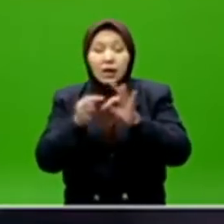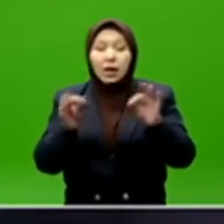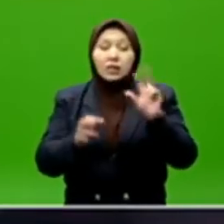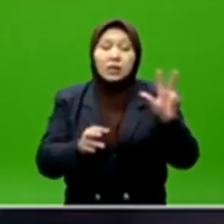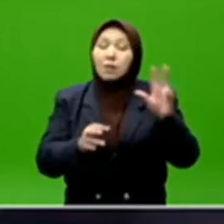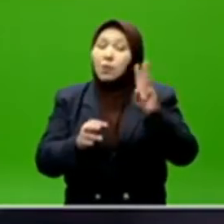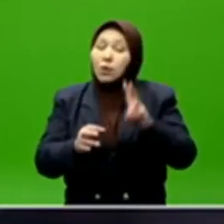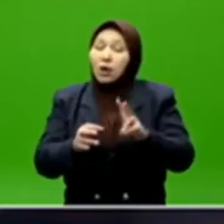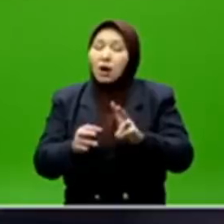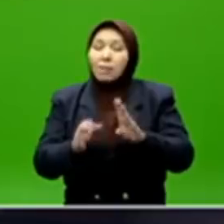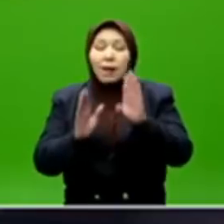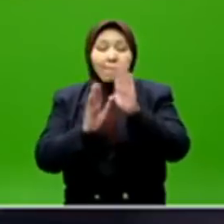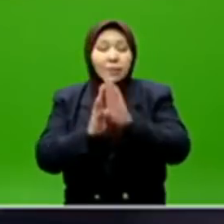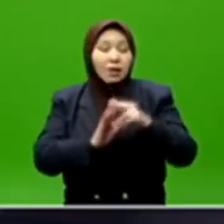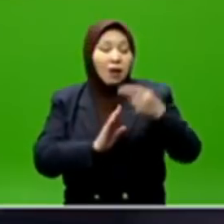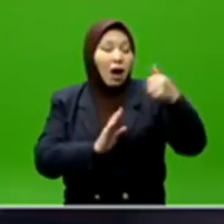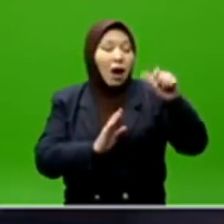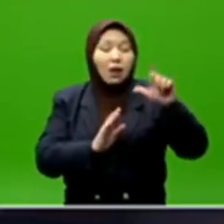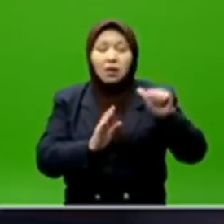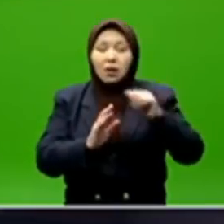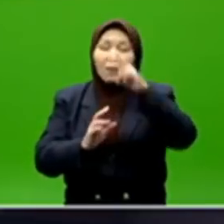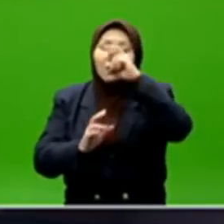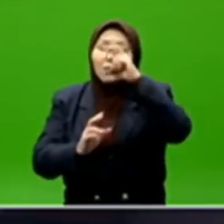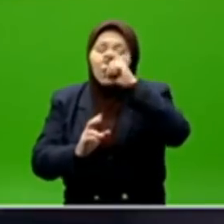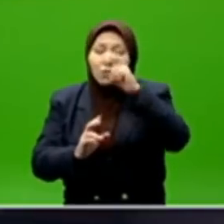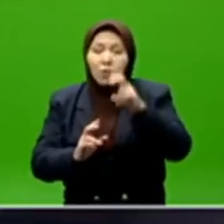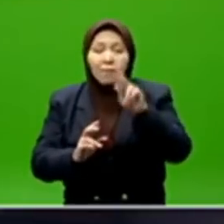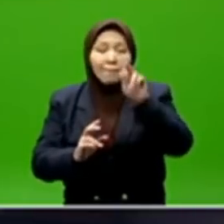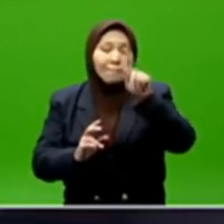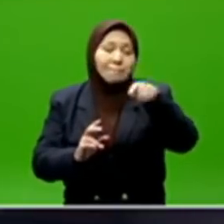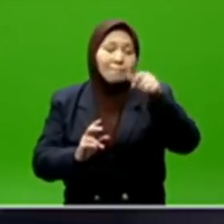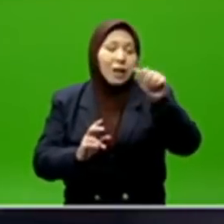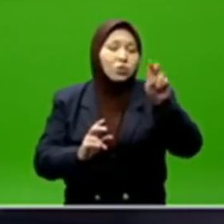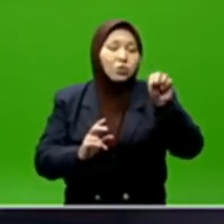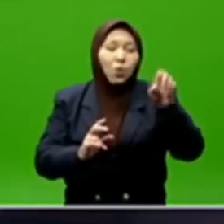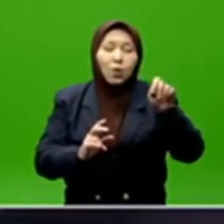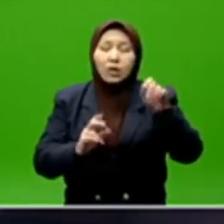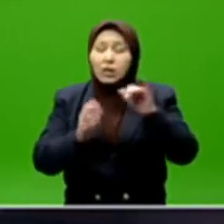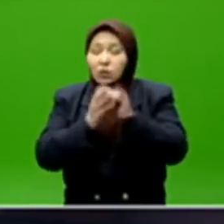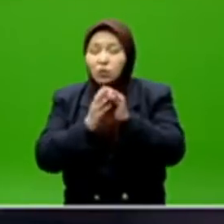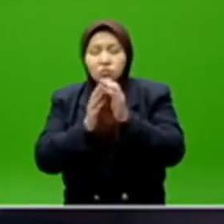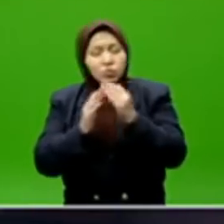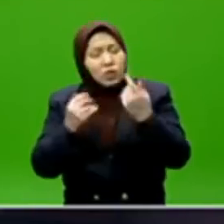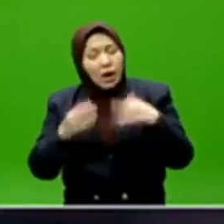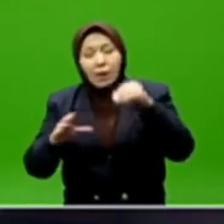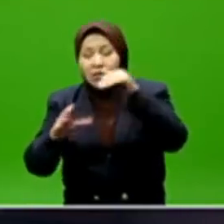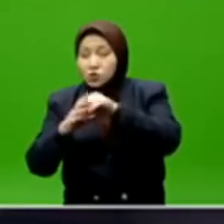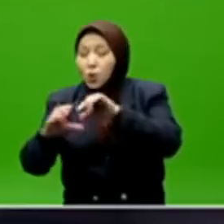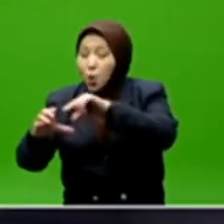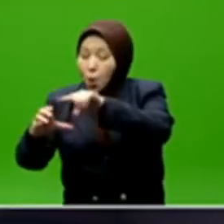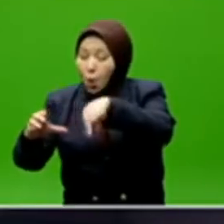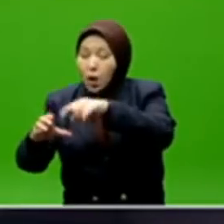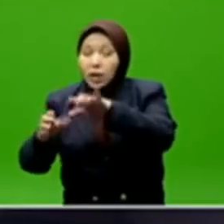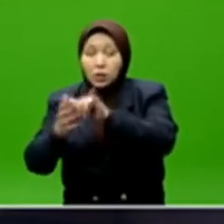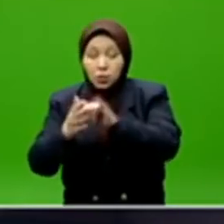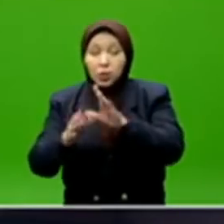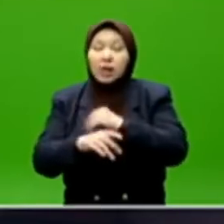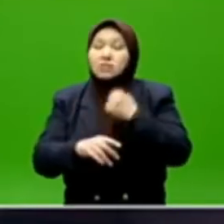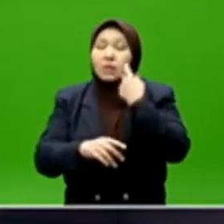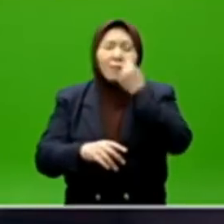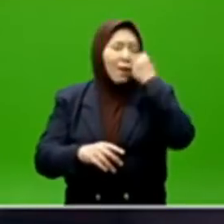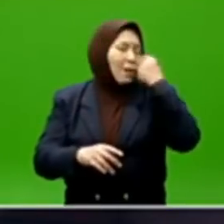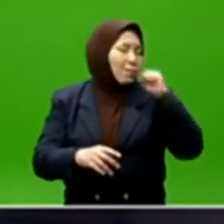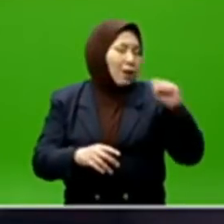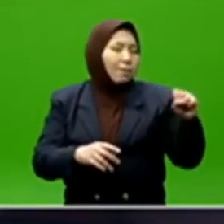Tuhan, berhala-berhala itu telah menyesatkan kebanyakan manusia. Barang siapa mengikutiku, maka dia termasuk dalam golonganku, dan siapa